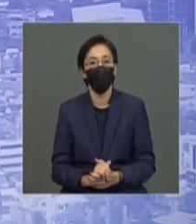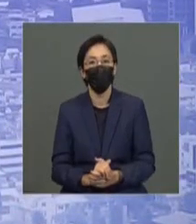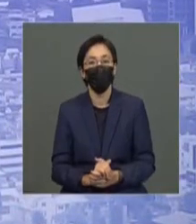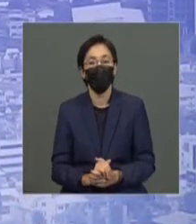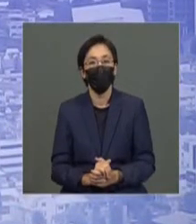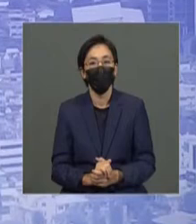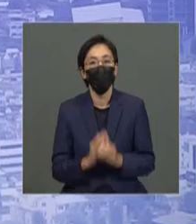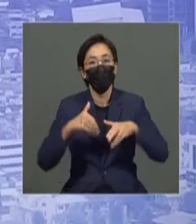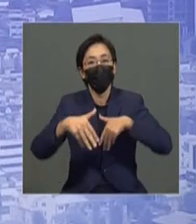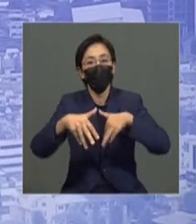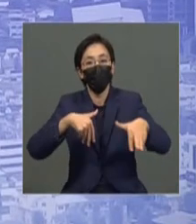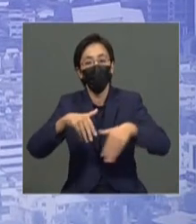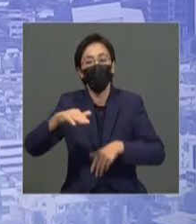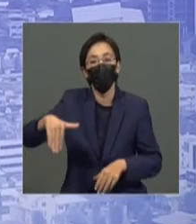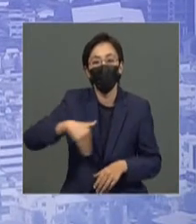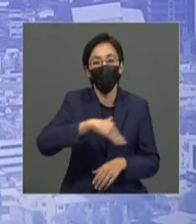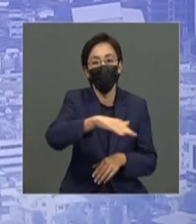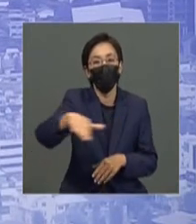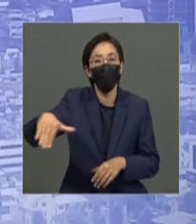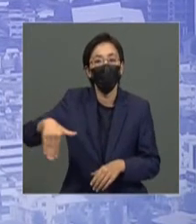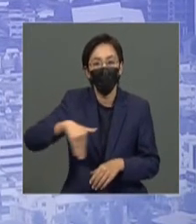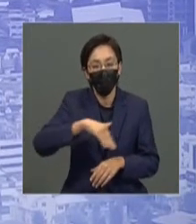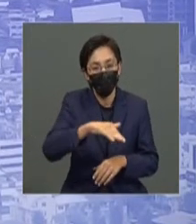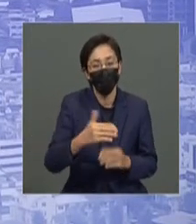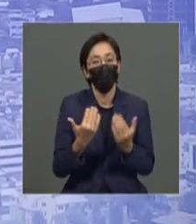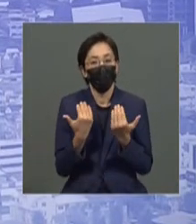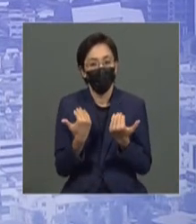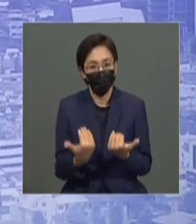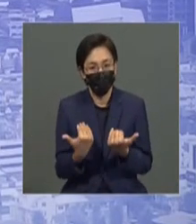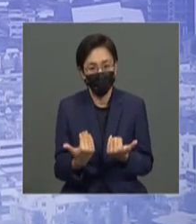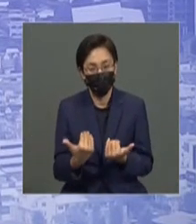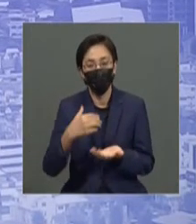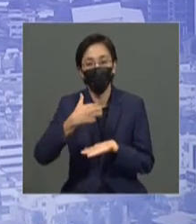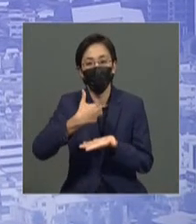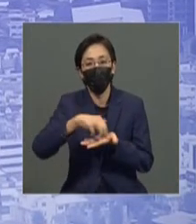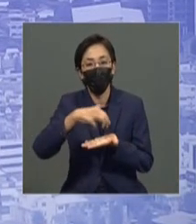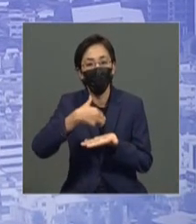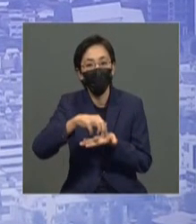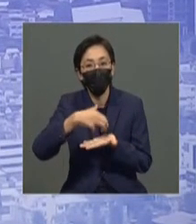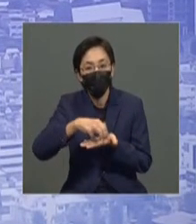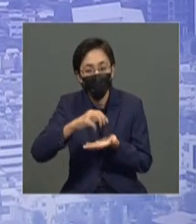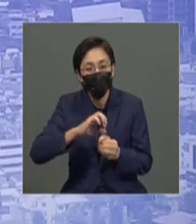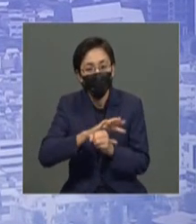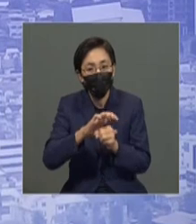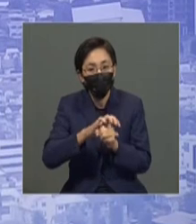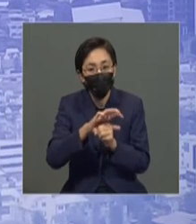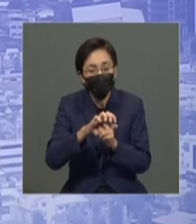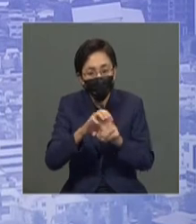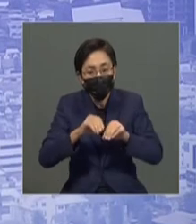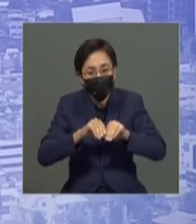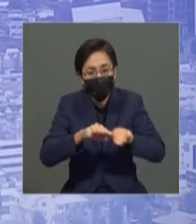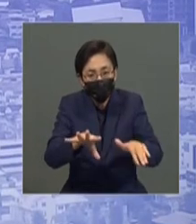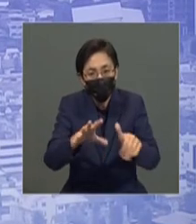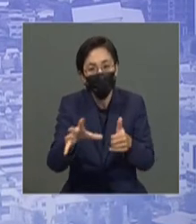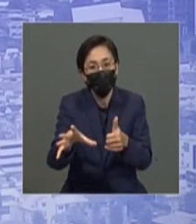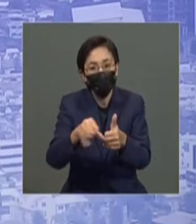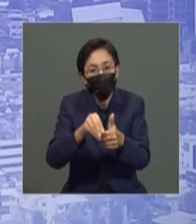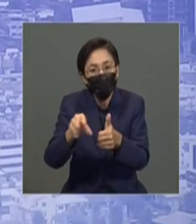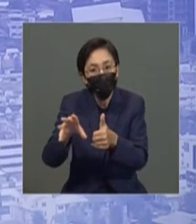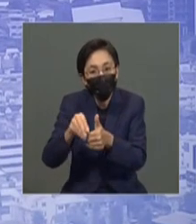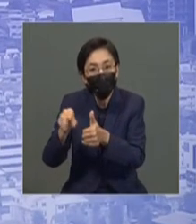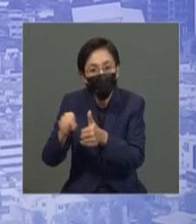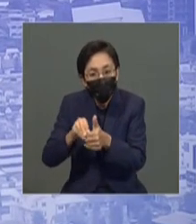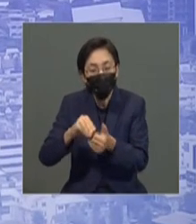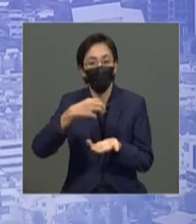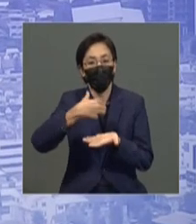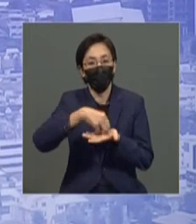กราบสวัสดีพี่น้องประชาชนทุกท่านนะคะก็มาติดตามรายงานสถานการณ์การแพร่ระบาดสถานการณ์โควิด-19 กัน